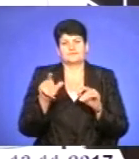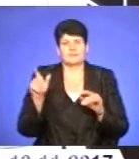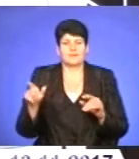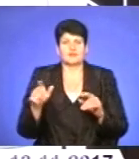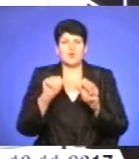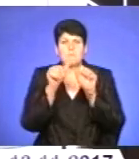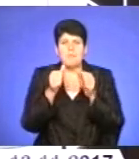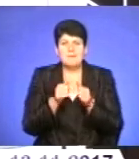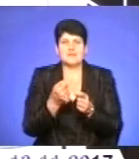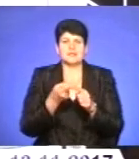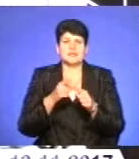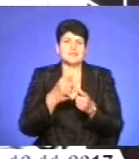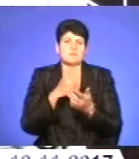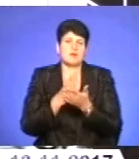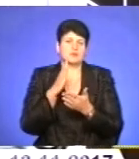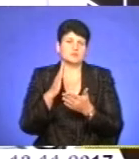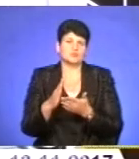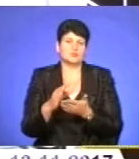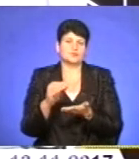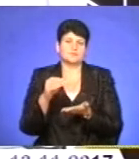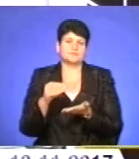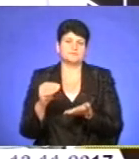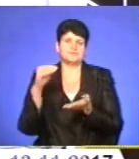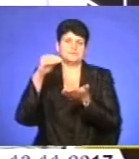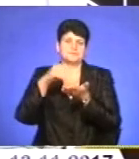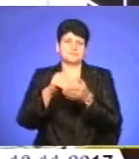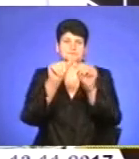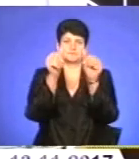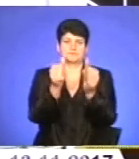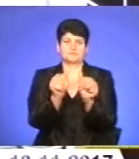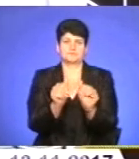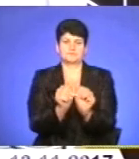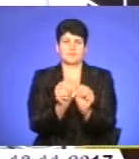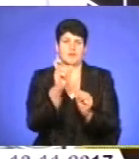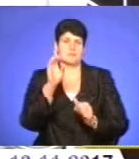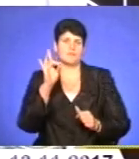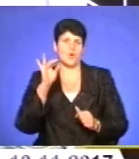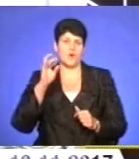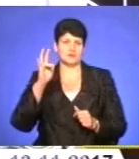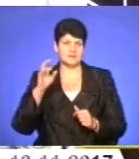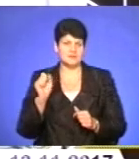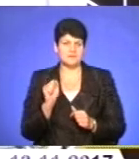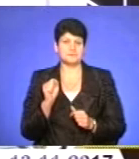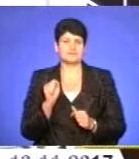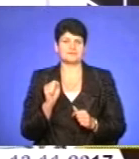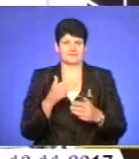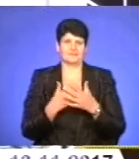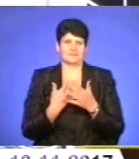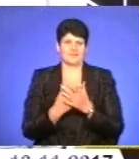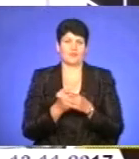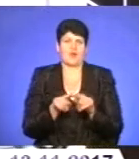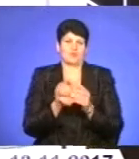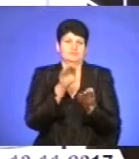– це обов'язково має бути там, постамент, статуя з бронзи, такого якогось